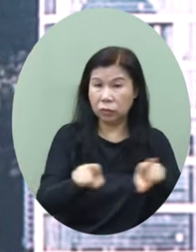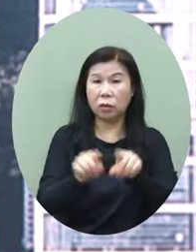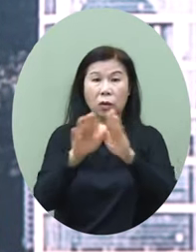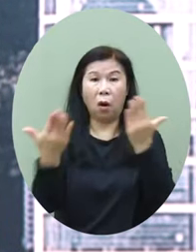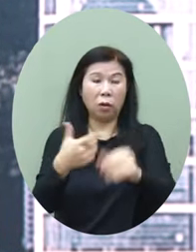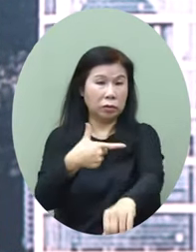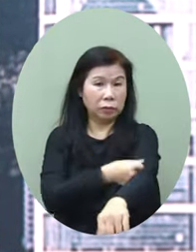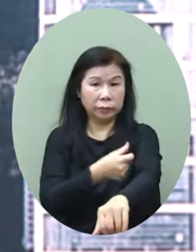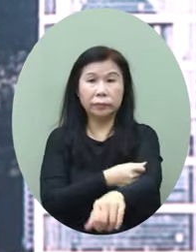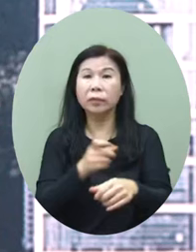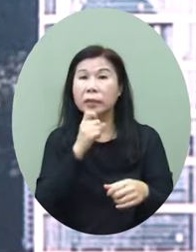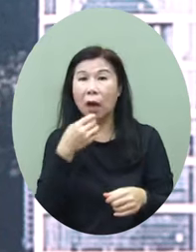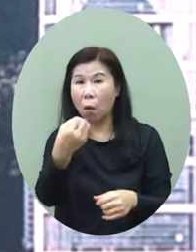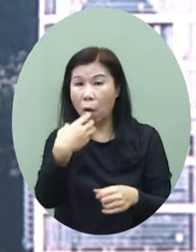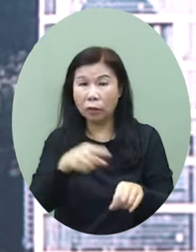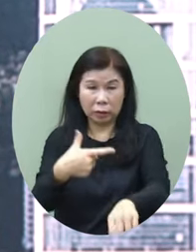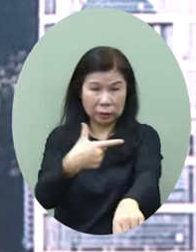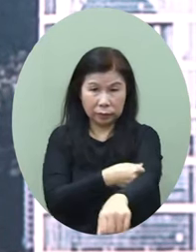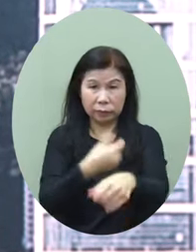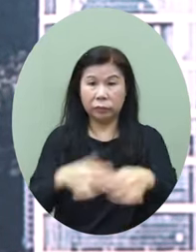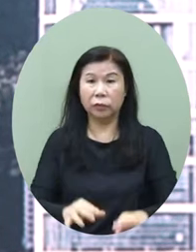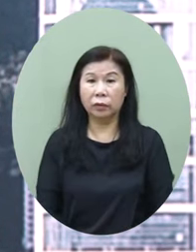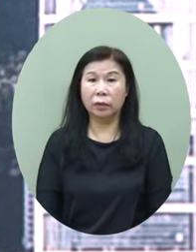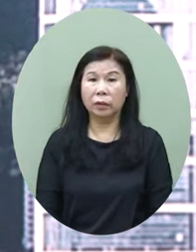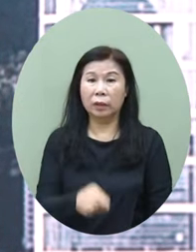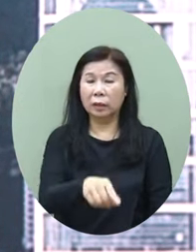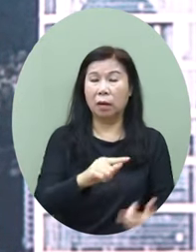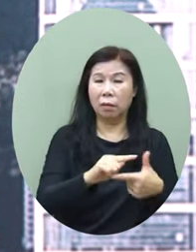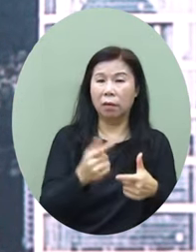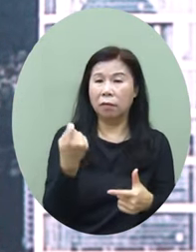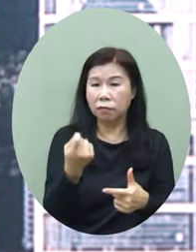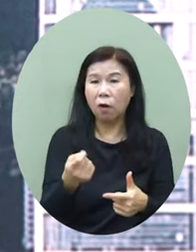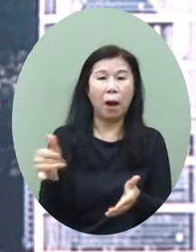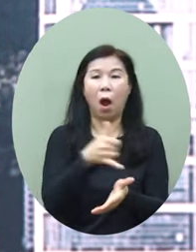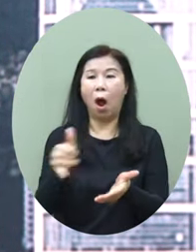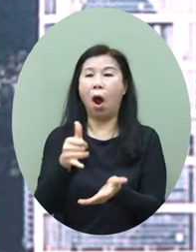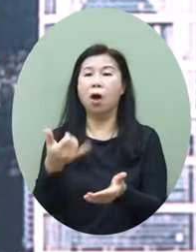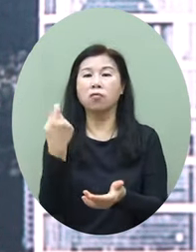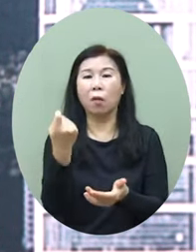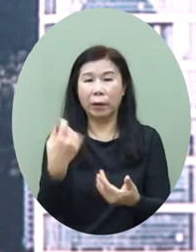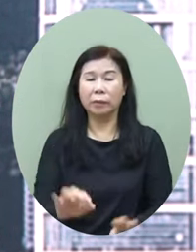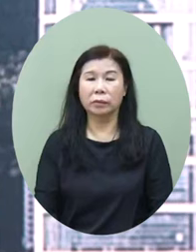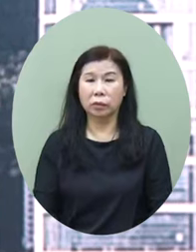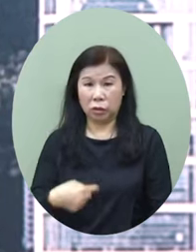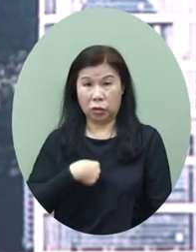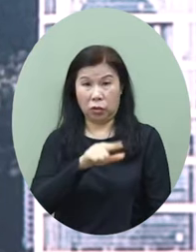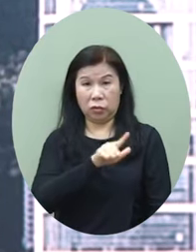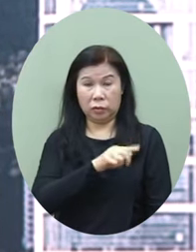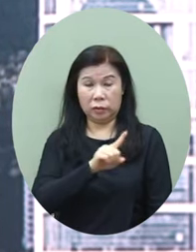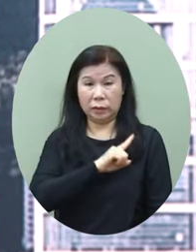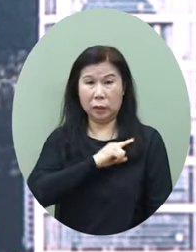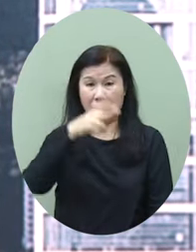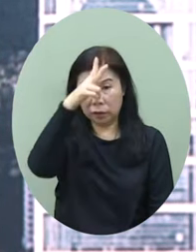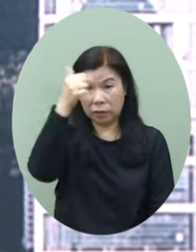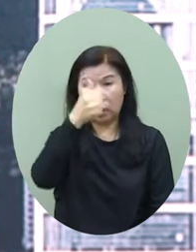接種疫苗也有人說接種疫苗就會有這種方便那種通行所以我作為行政長官我也是